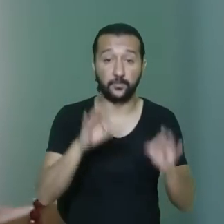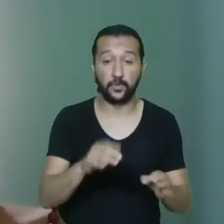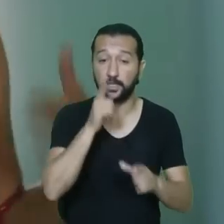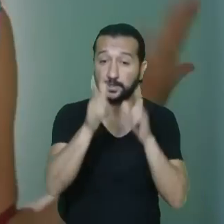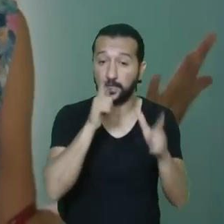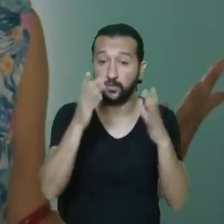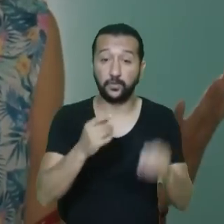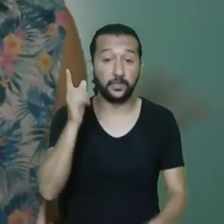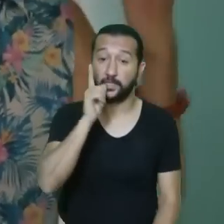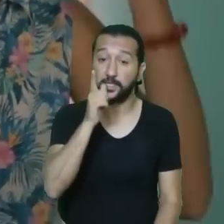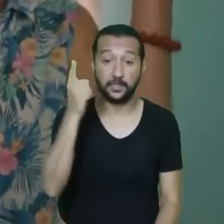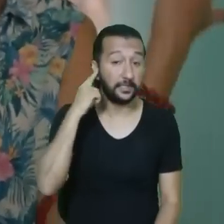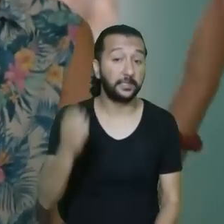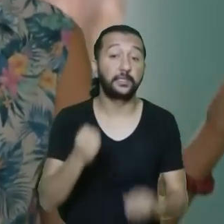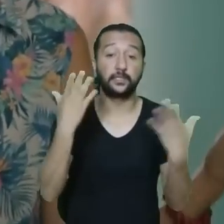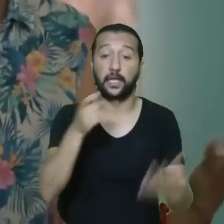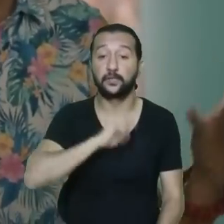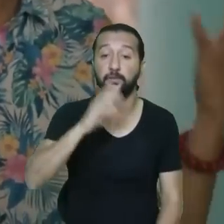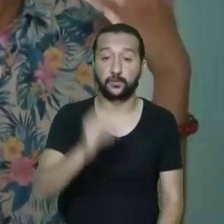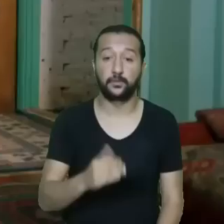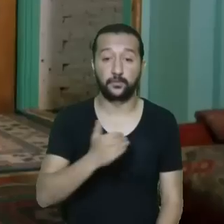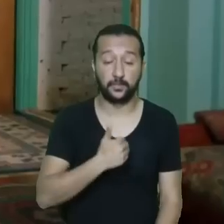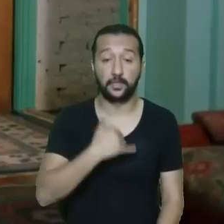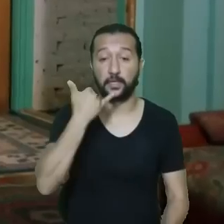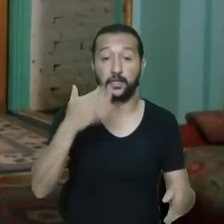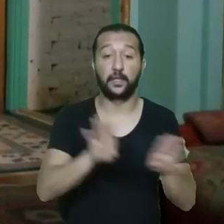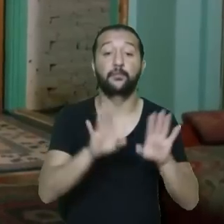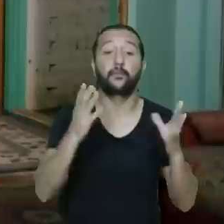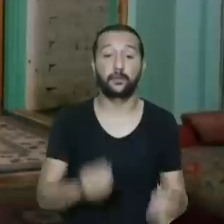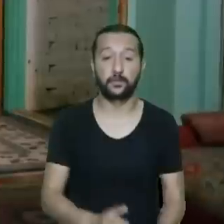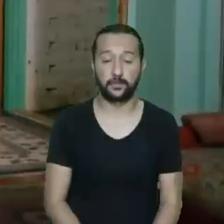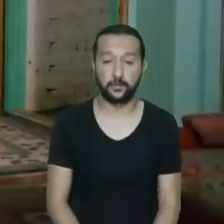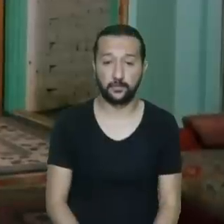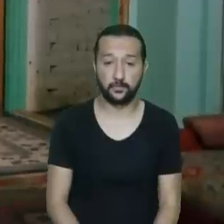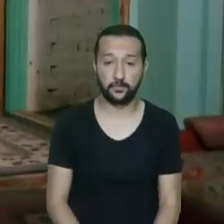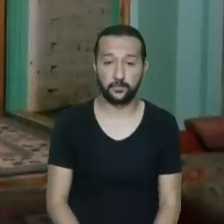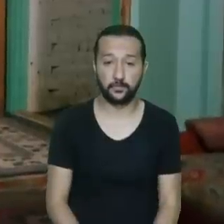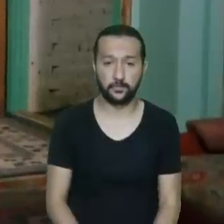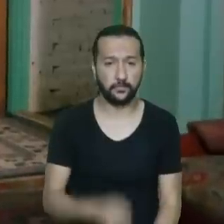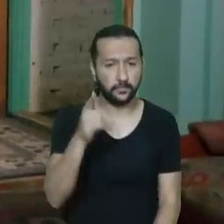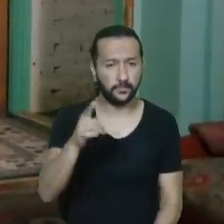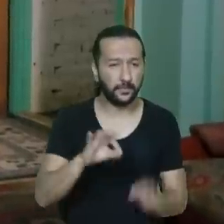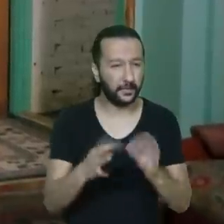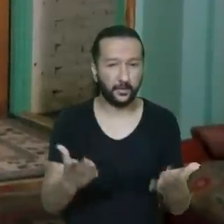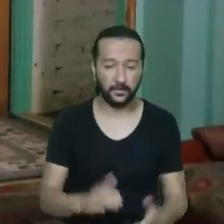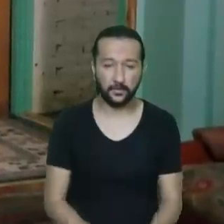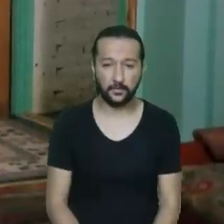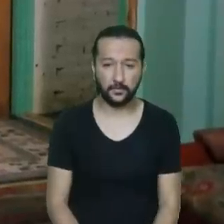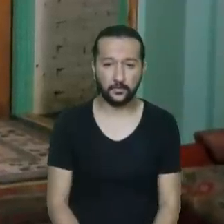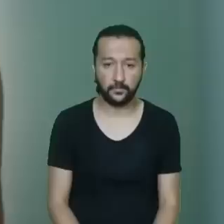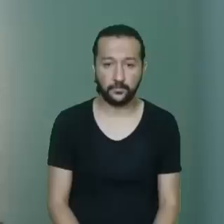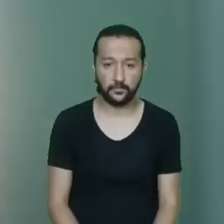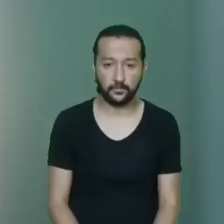hışı hışı oldu, ses geçiyordu. Ben kapamadım yani. Was?